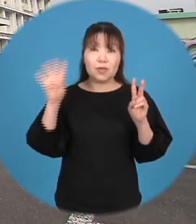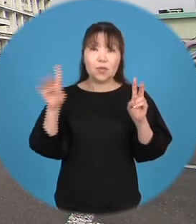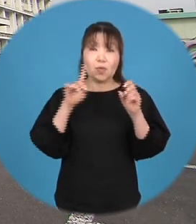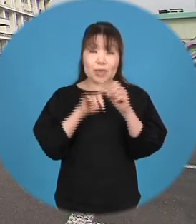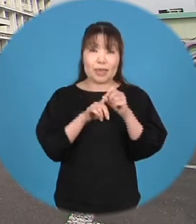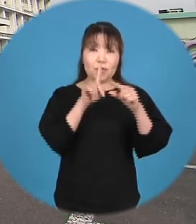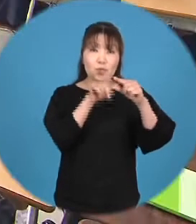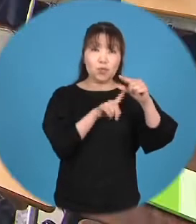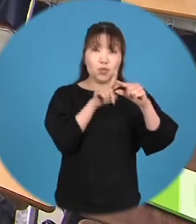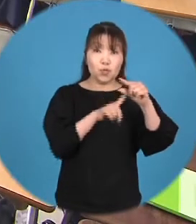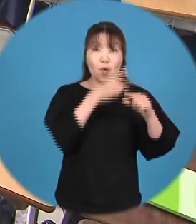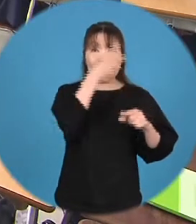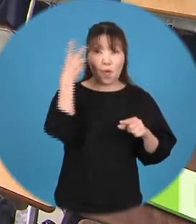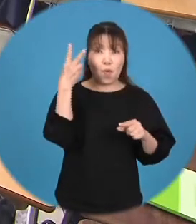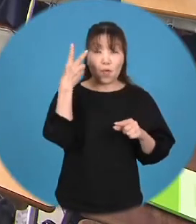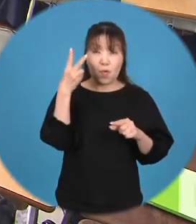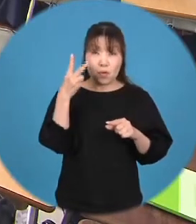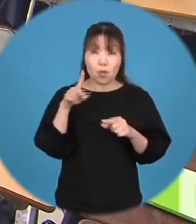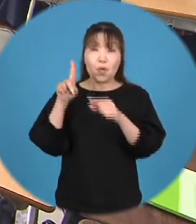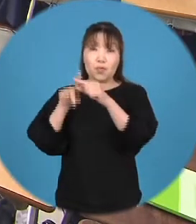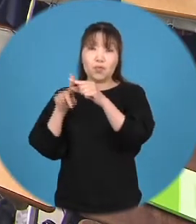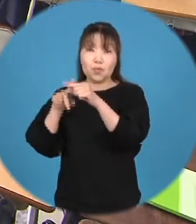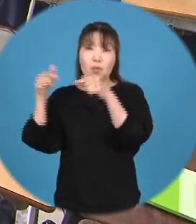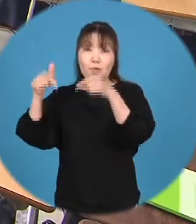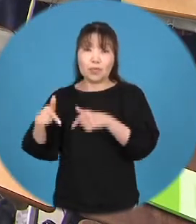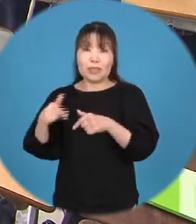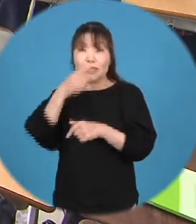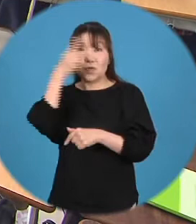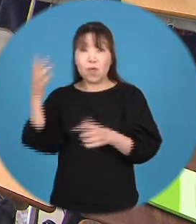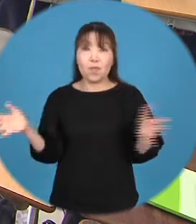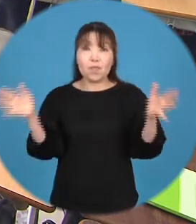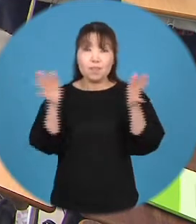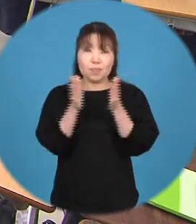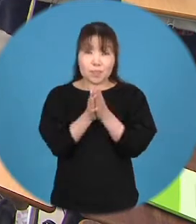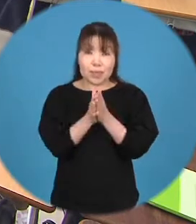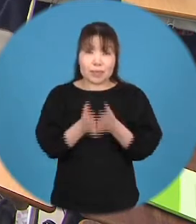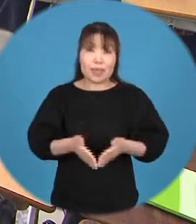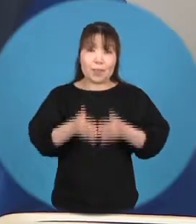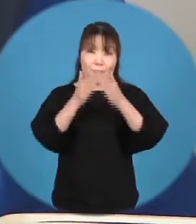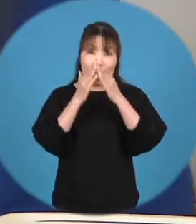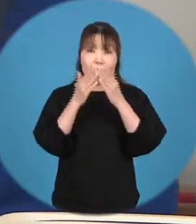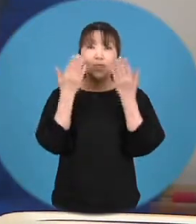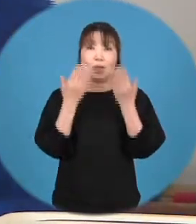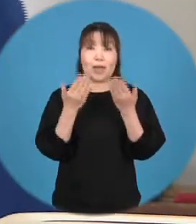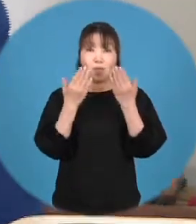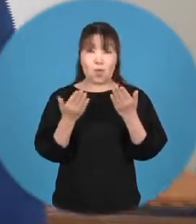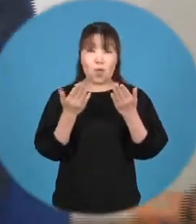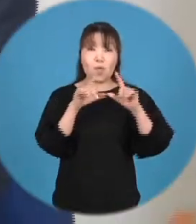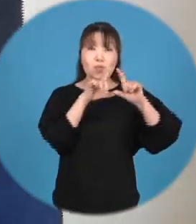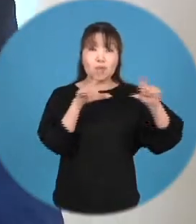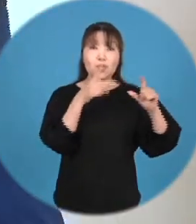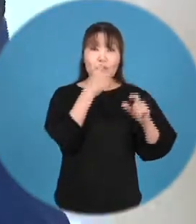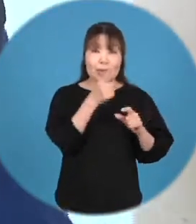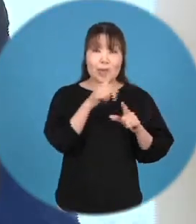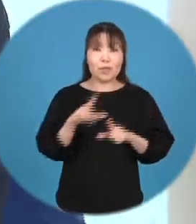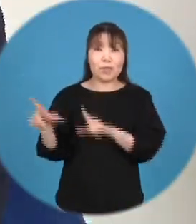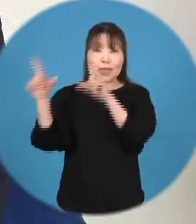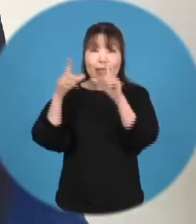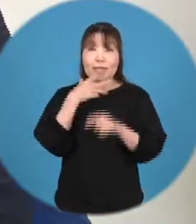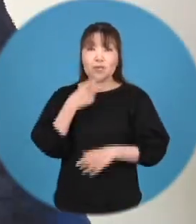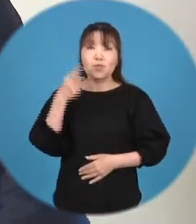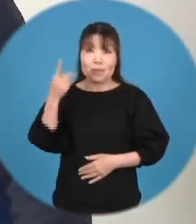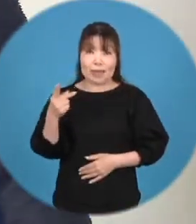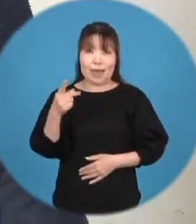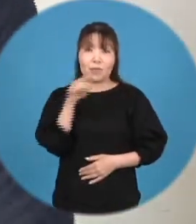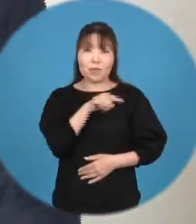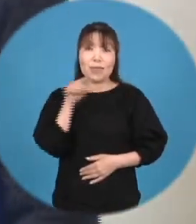濃高校と中濃西高校を統合して設立された学校です。普通科と生活福祉科の2学科が設